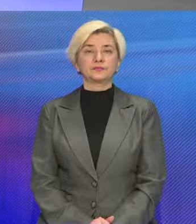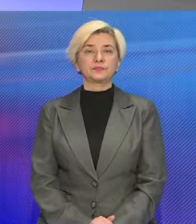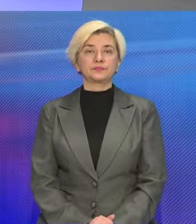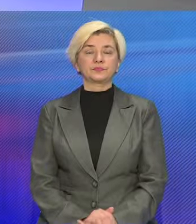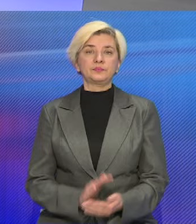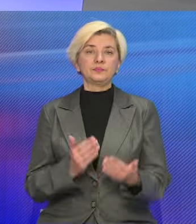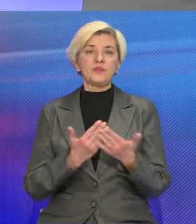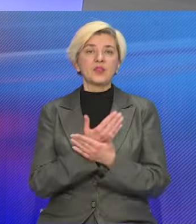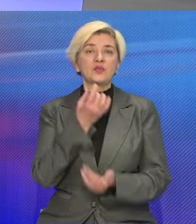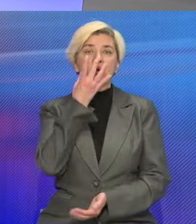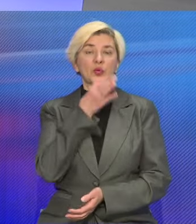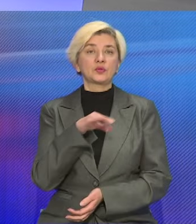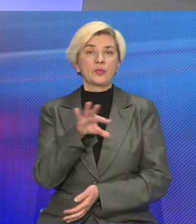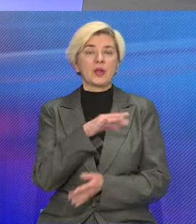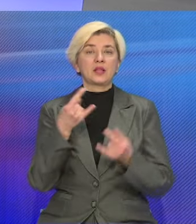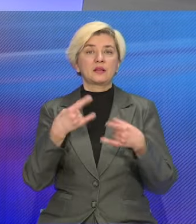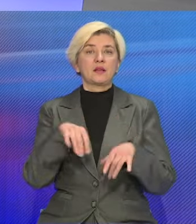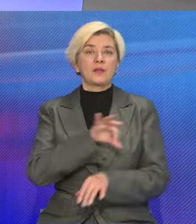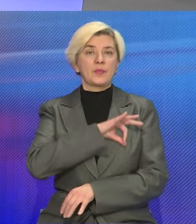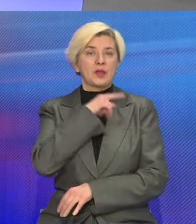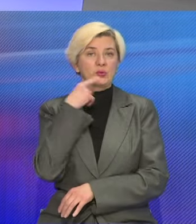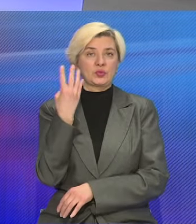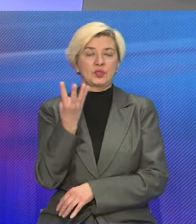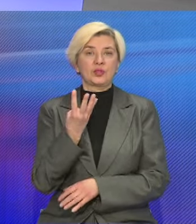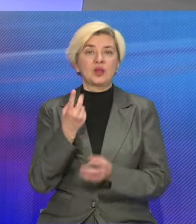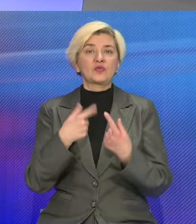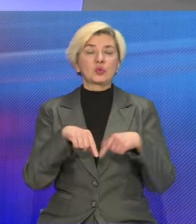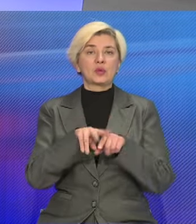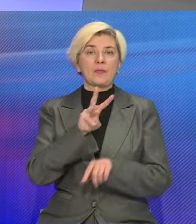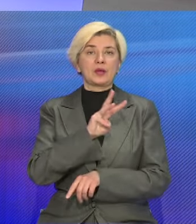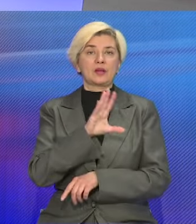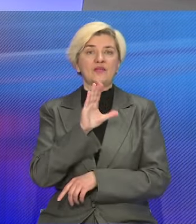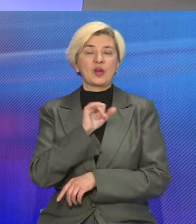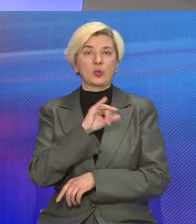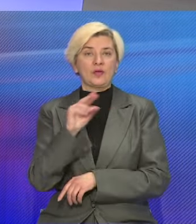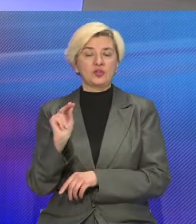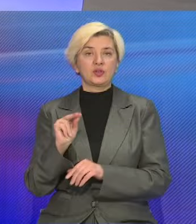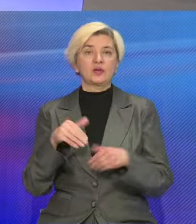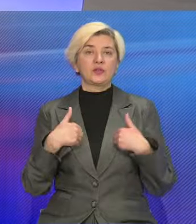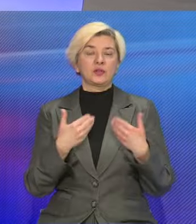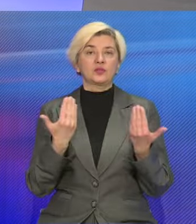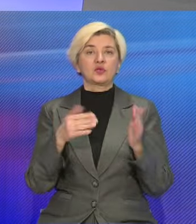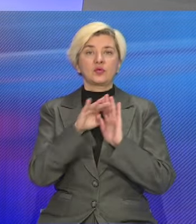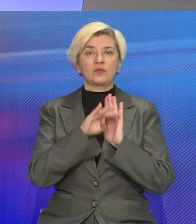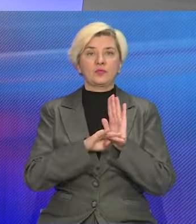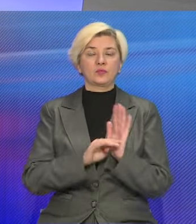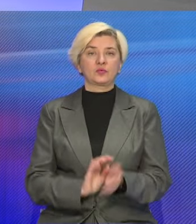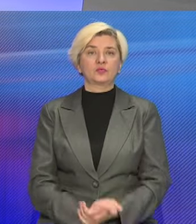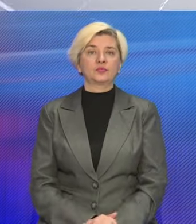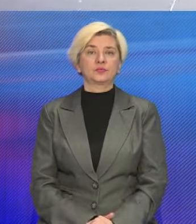Новини Гродзюнської області на телеканалі Беларусь 4. У студії Маргарита Волікєвич. Вітаю вас. Сьогодні випуску.